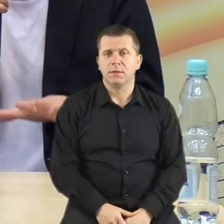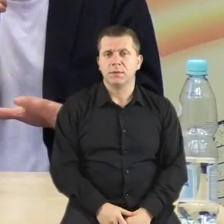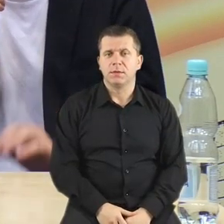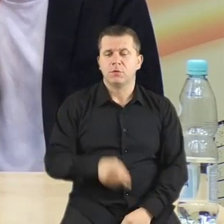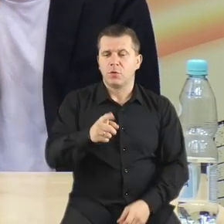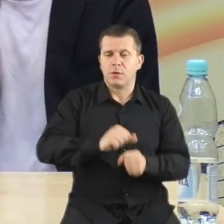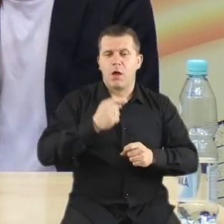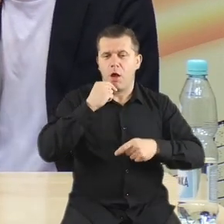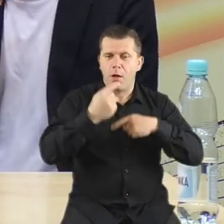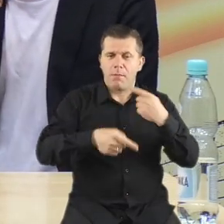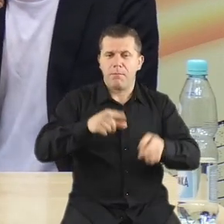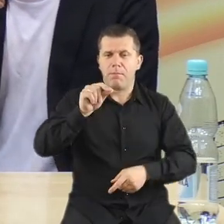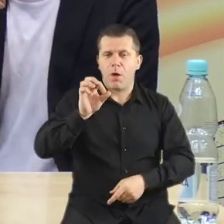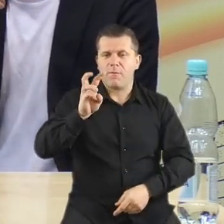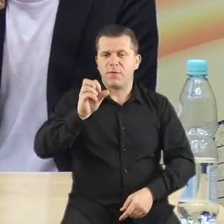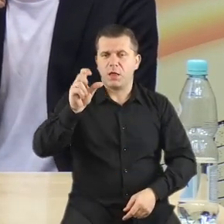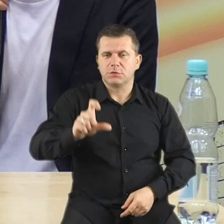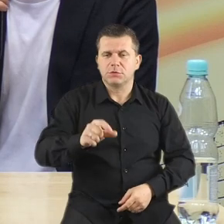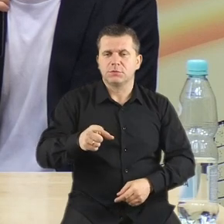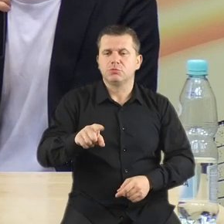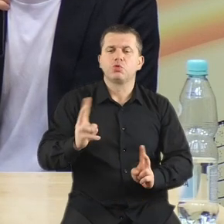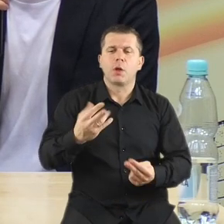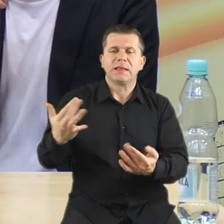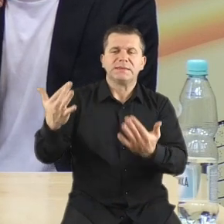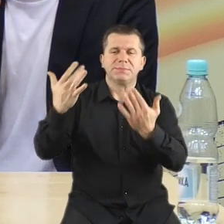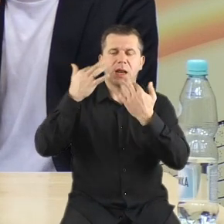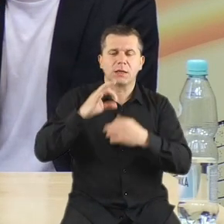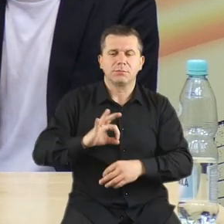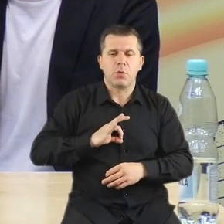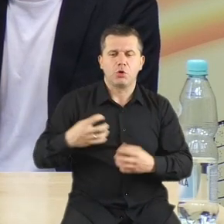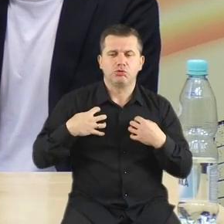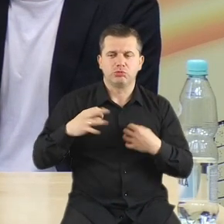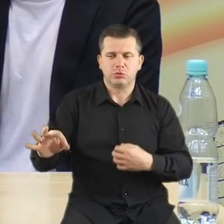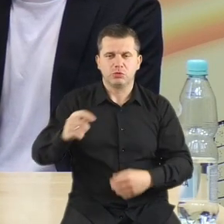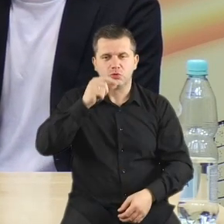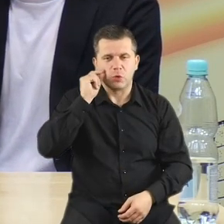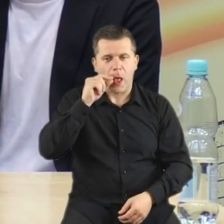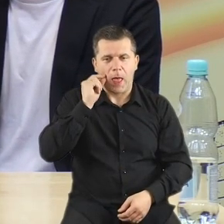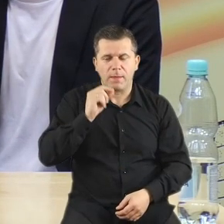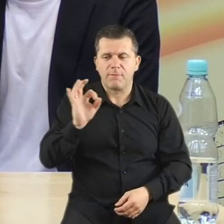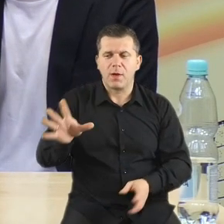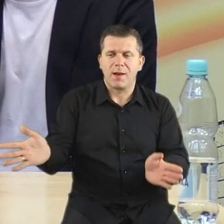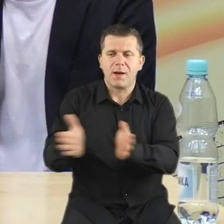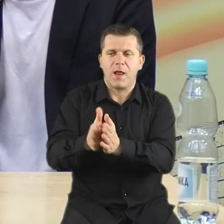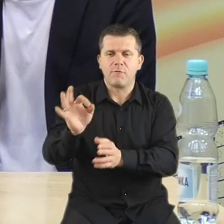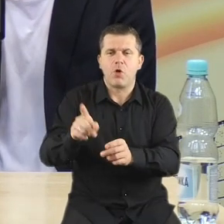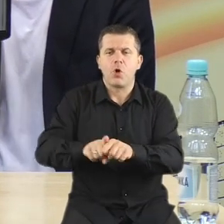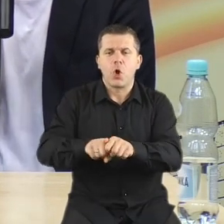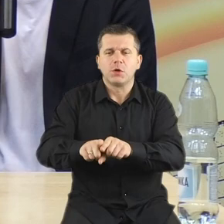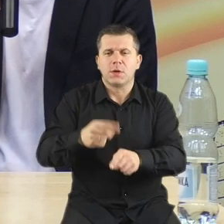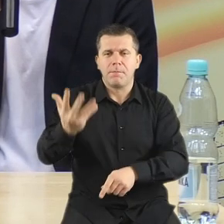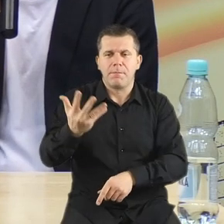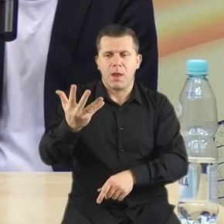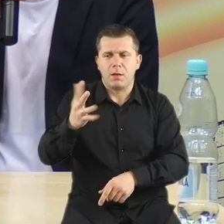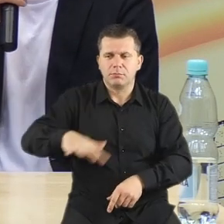to jest powieść inspirowana życiem mojego dziadka, który razem z swoją piątką rodzeństwa wychował się w